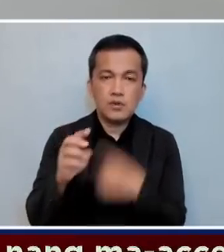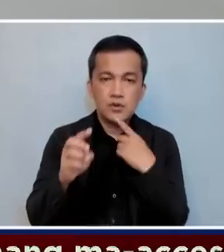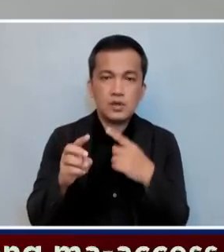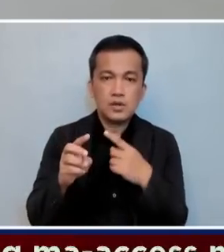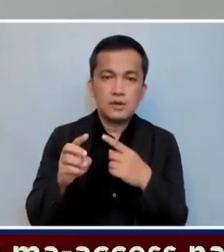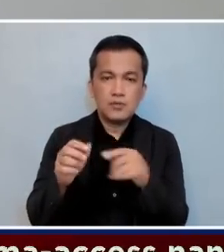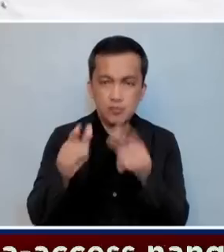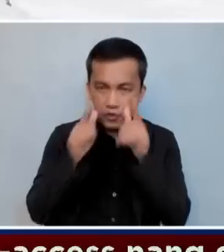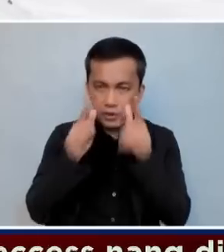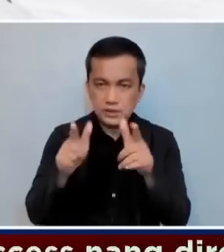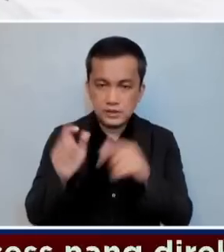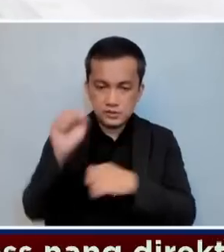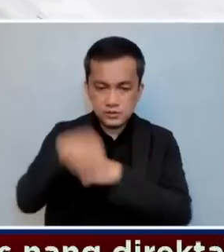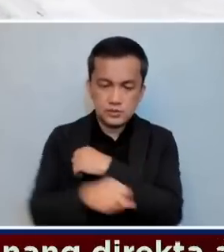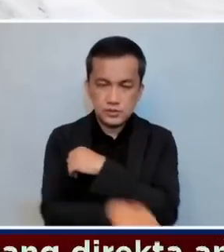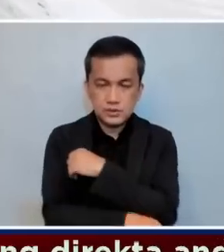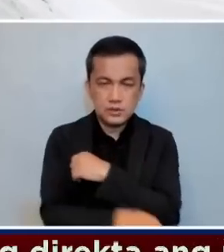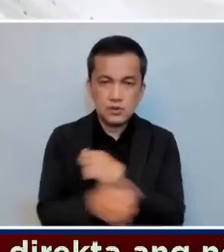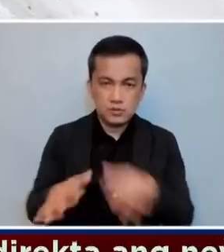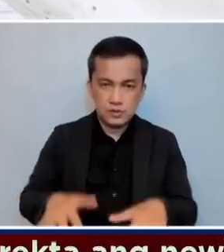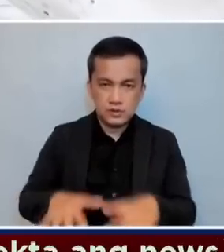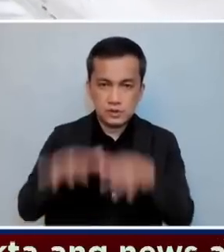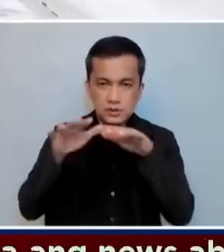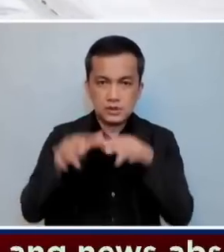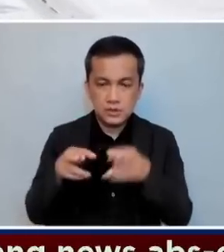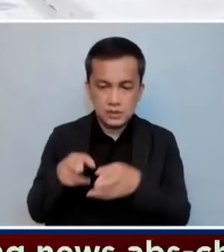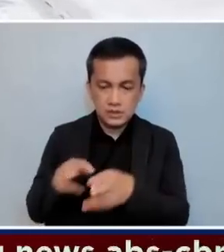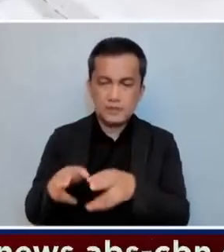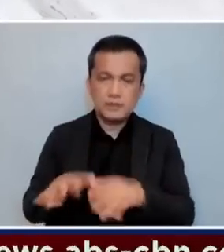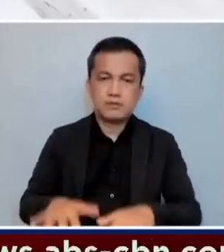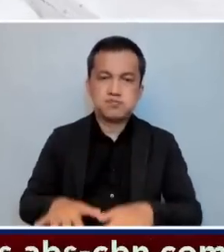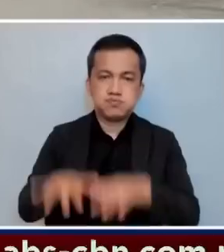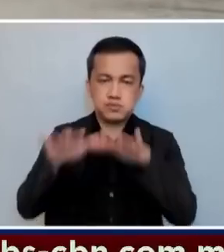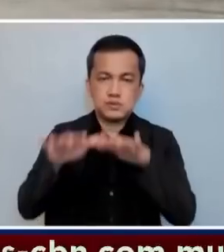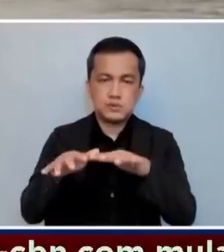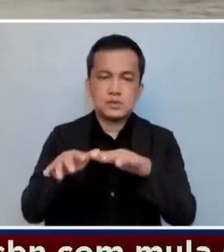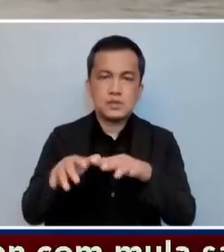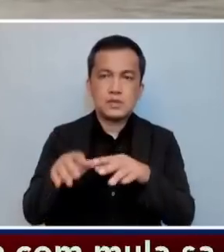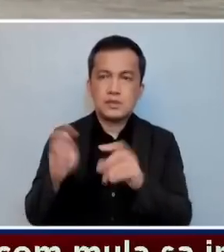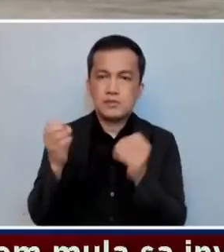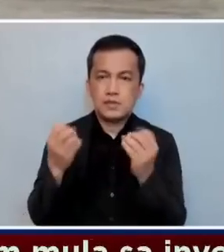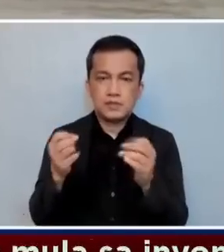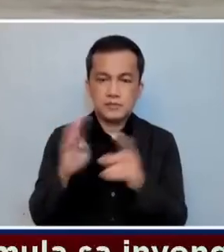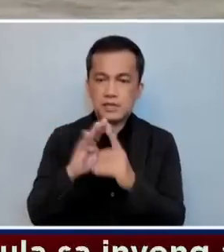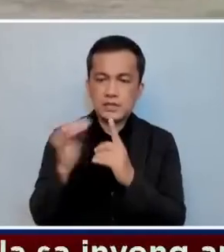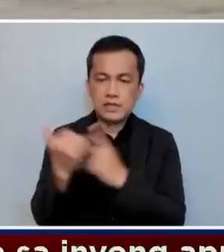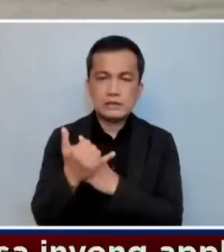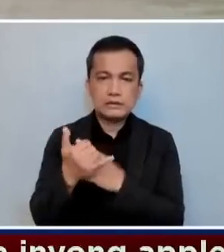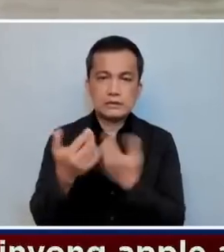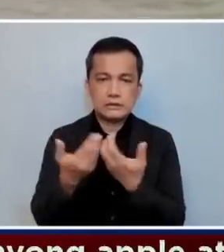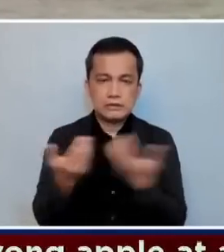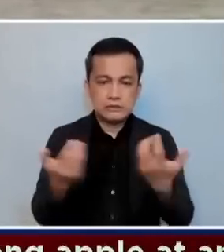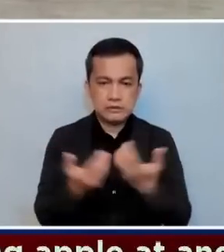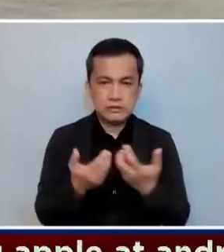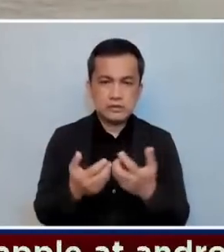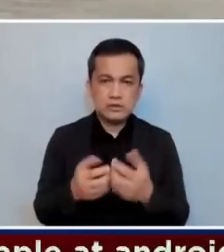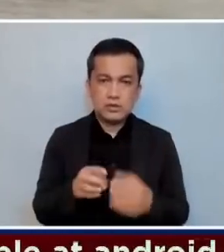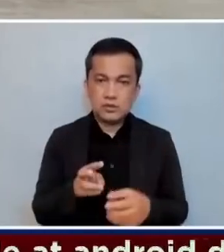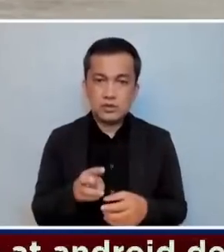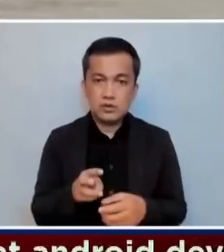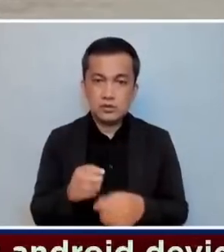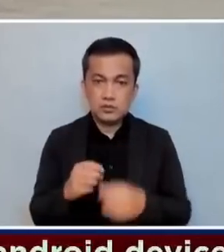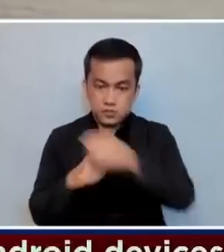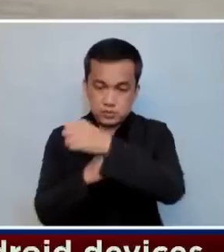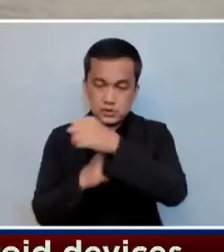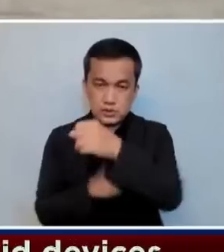baha. Umapaw din ang ilang ilog kaya isolated ang maraming barangay. Ang lumubog na tulay na ito, pilit pa rin tinawid